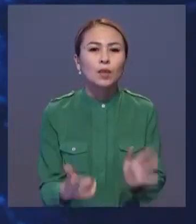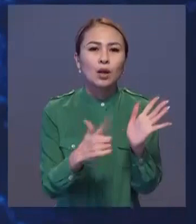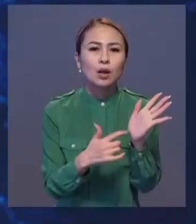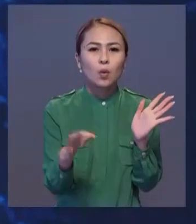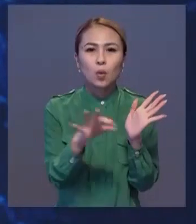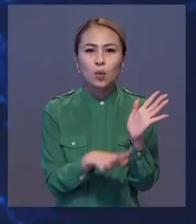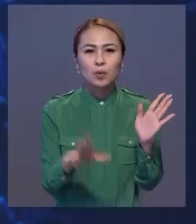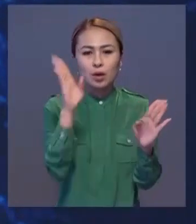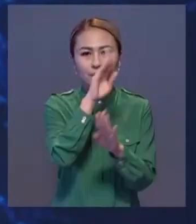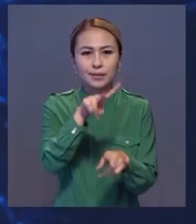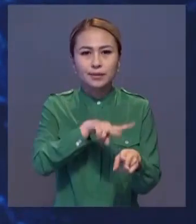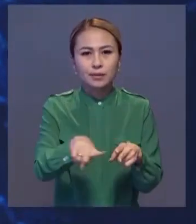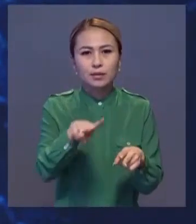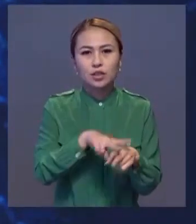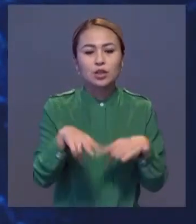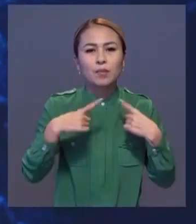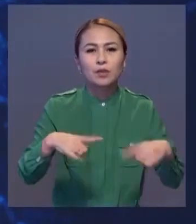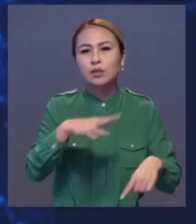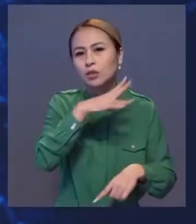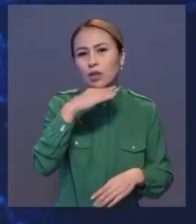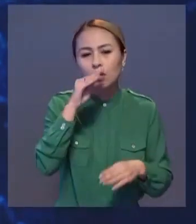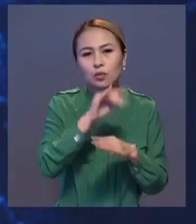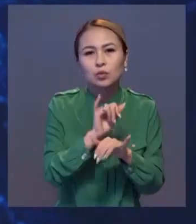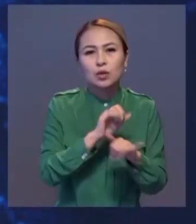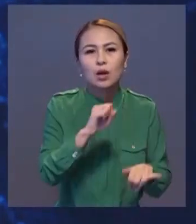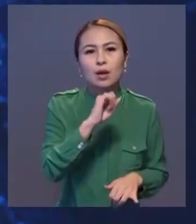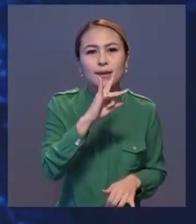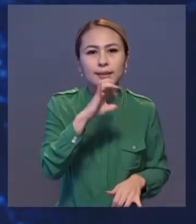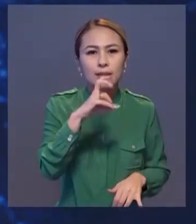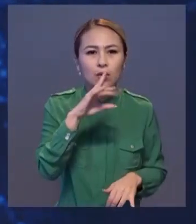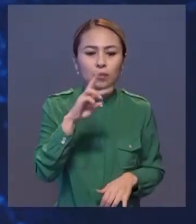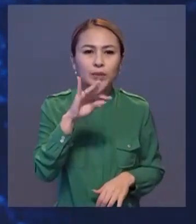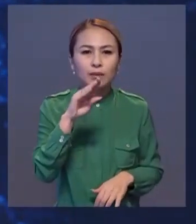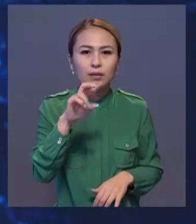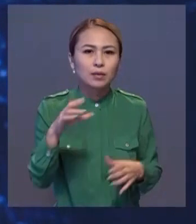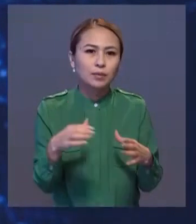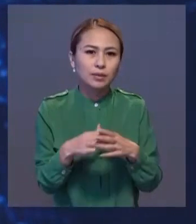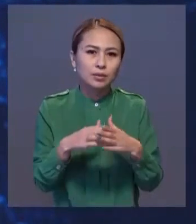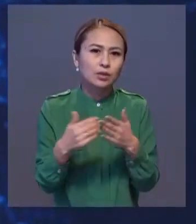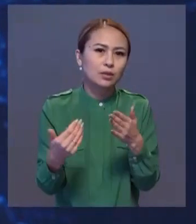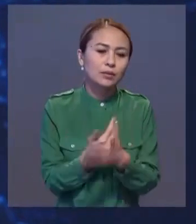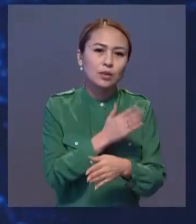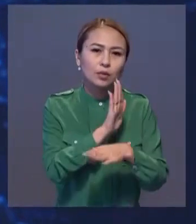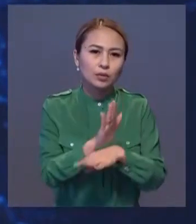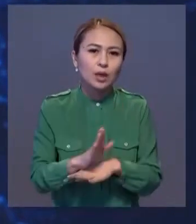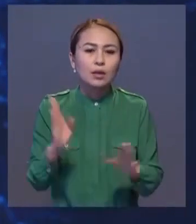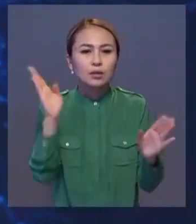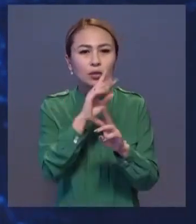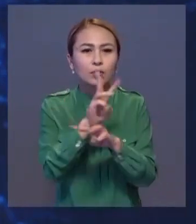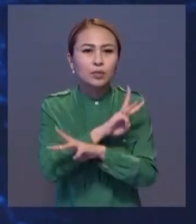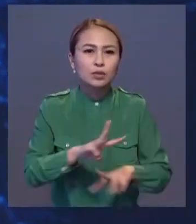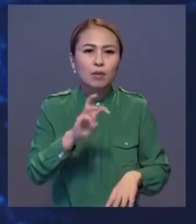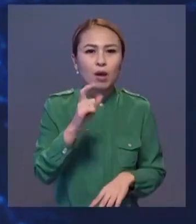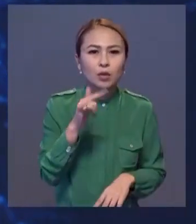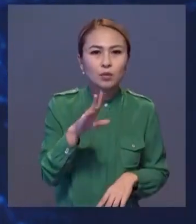Қарағанды облысында ауаға зиянды заттардың шамадан тыс тарауына жол берген ArcelorMittal компаниясына жаңа талаптар қойылды.